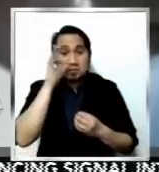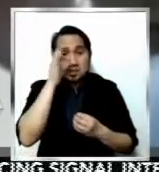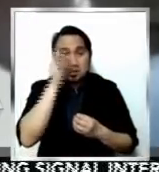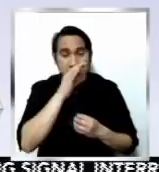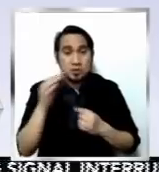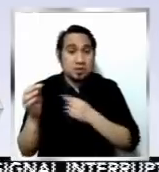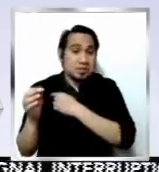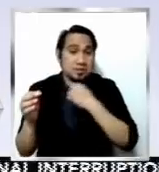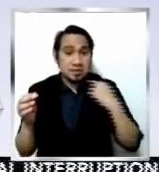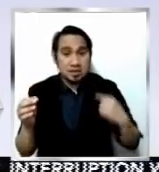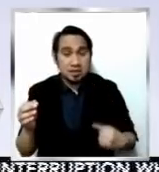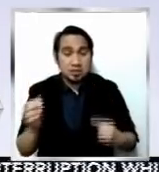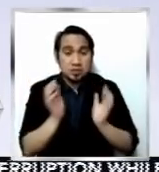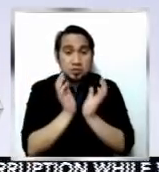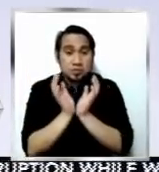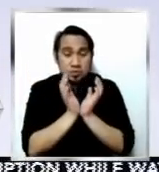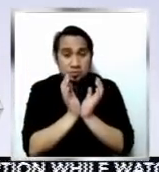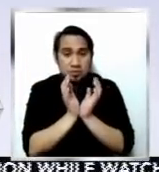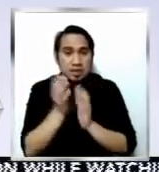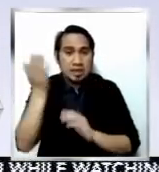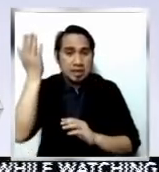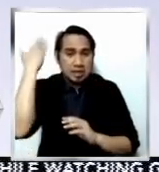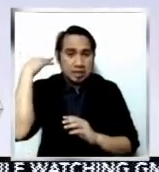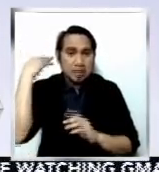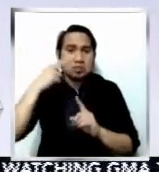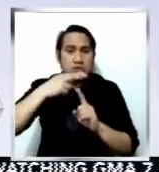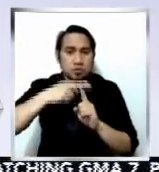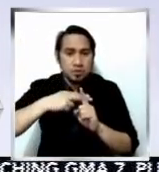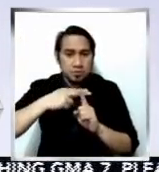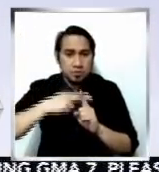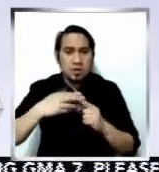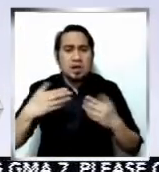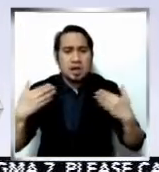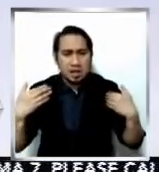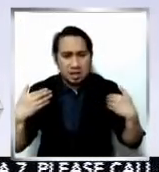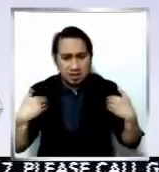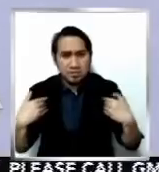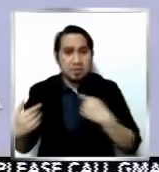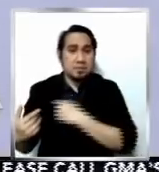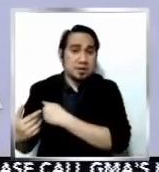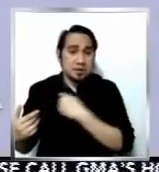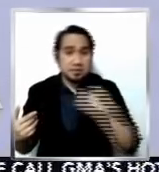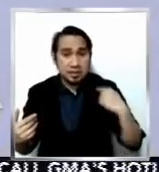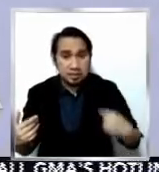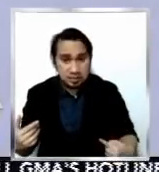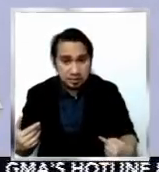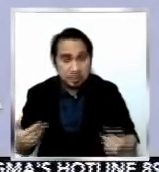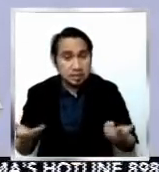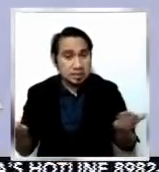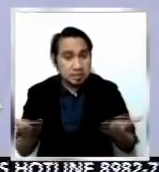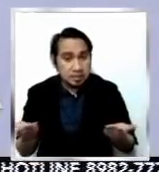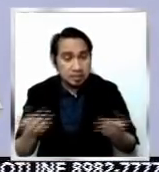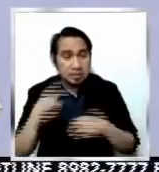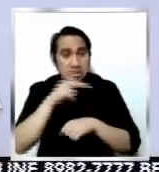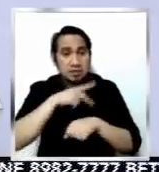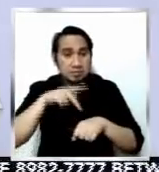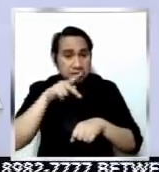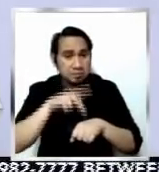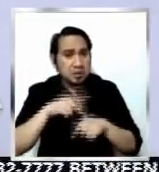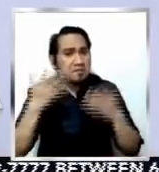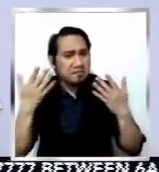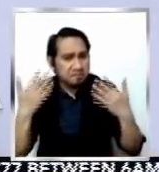Teresita Ang-See. Noong Nobyembre pa lang daw, may mga Chinese at mga Chinoy na dito sa bansa na nagpapabakuna na. Umabot na